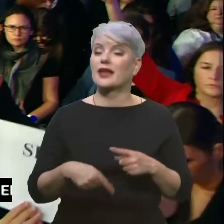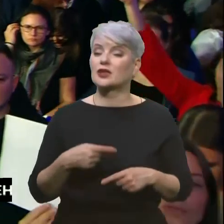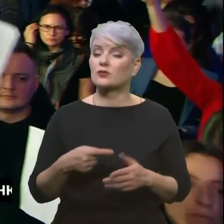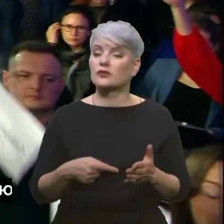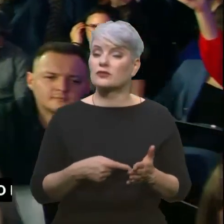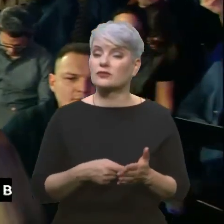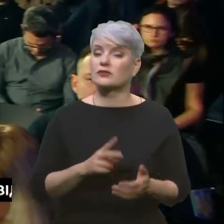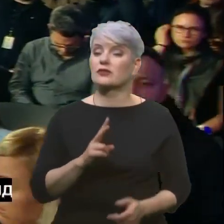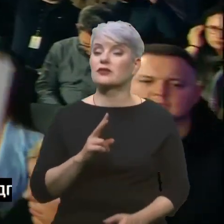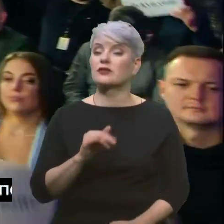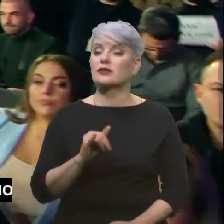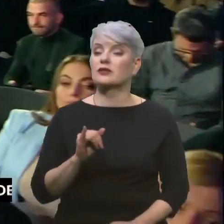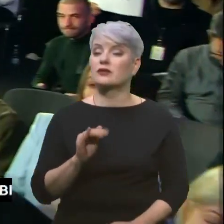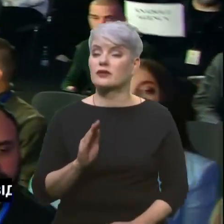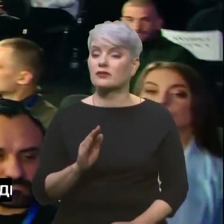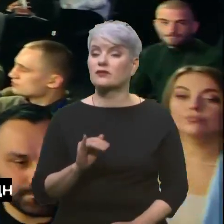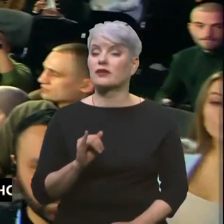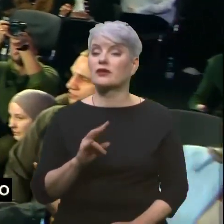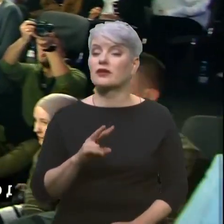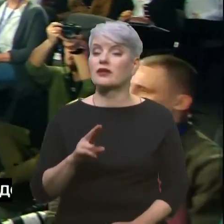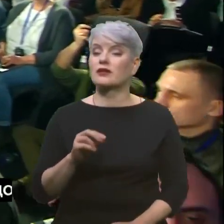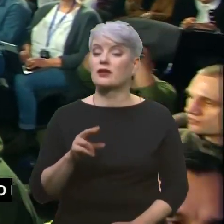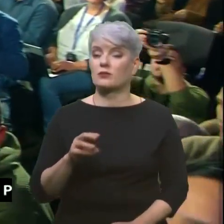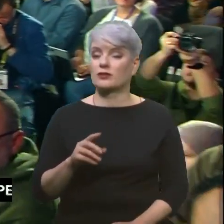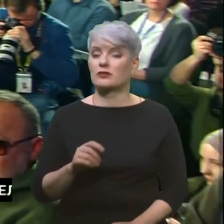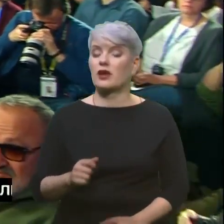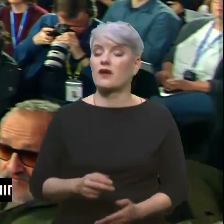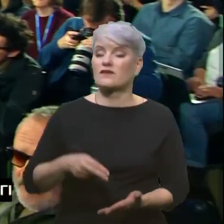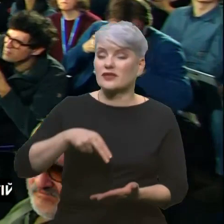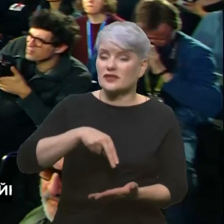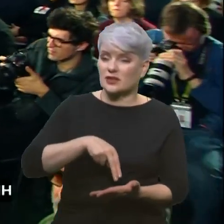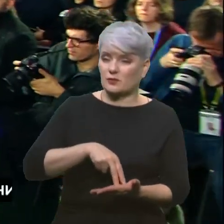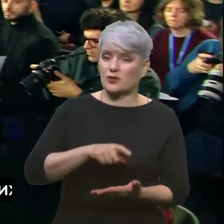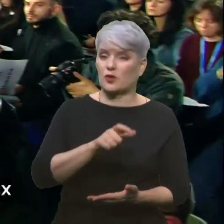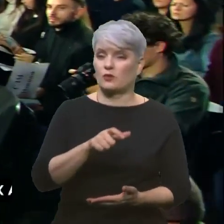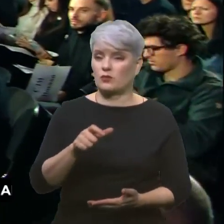і в Independent. Піднімайтеся, будь ласка, щоб люди з мікрофонами вас бачили.